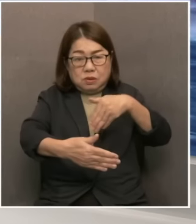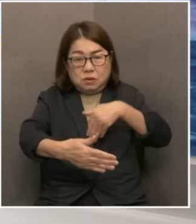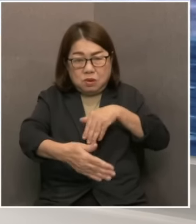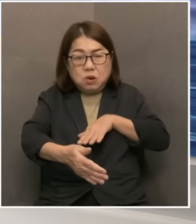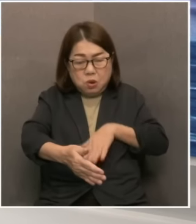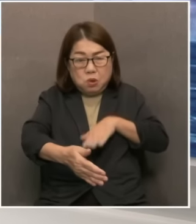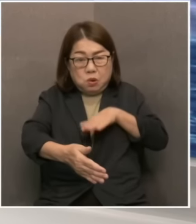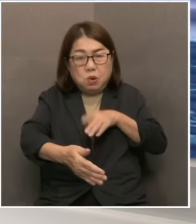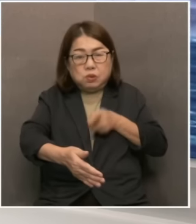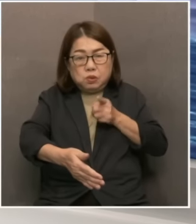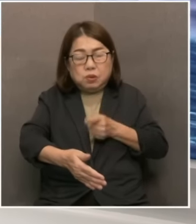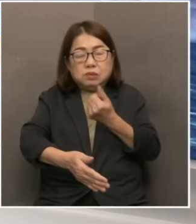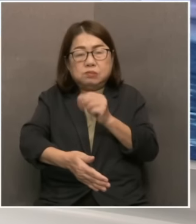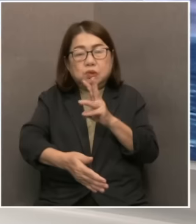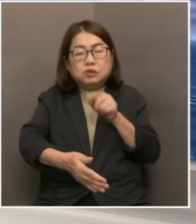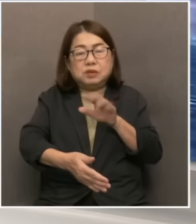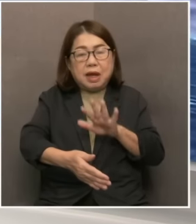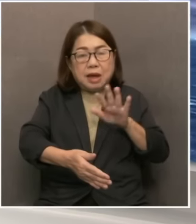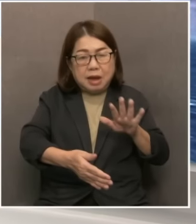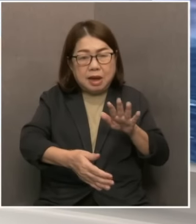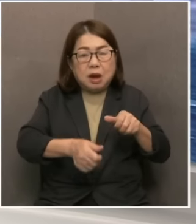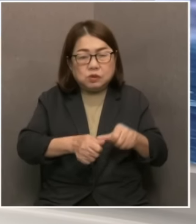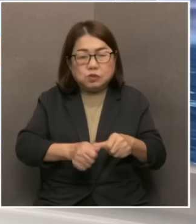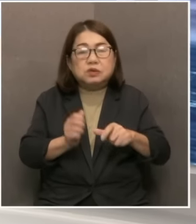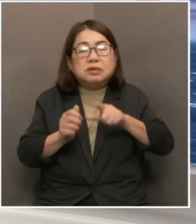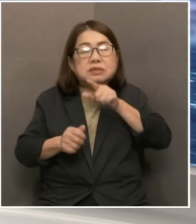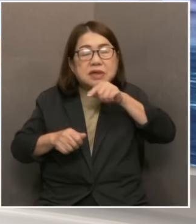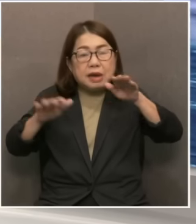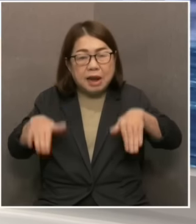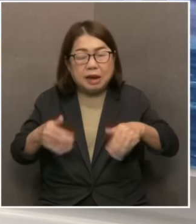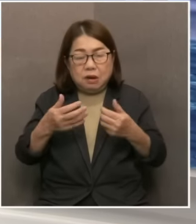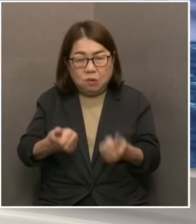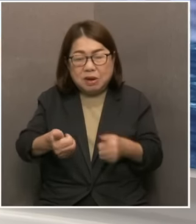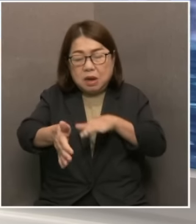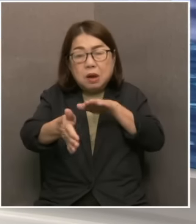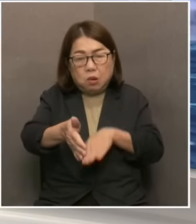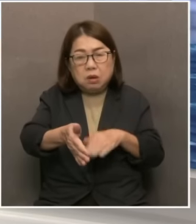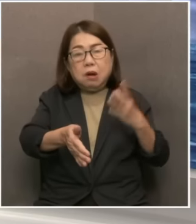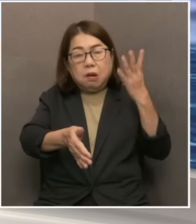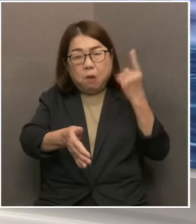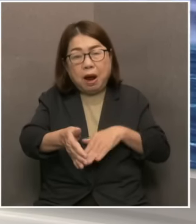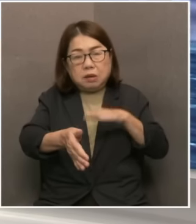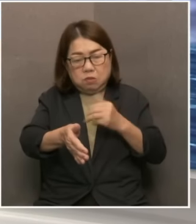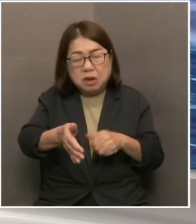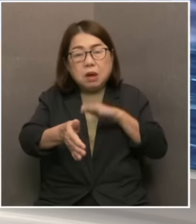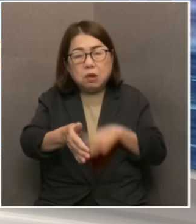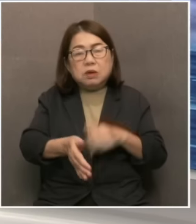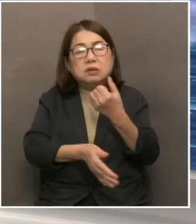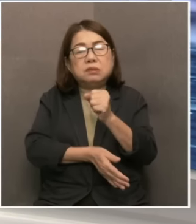สถานีซี 13อำเภอสรยาจังหวัดชัยนาทระดับน้ำวันนี้ลดลงกว่าเมื่อวานนะคะอยู่ที่